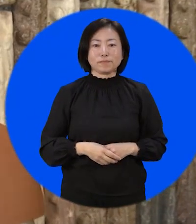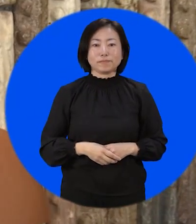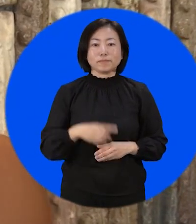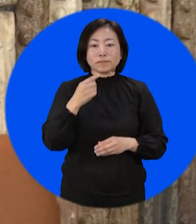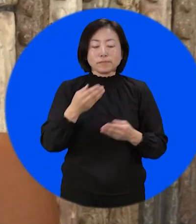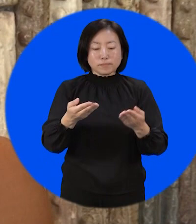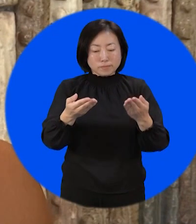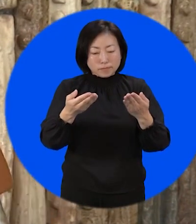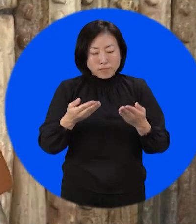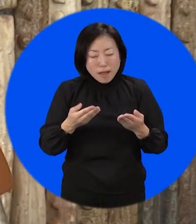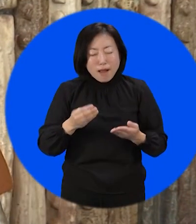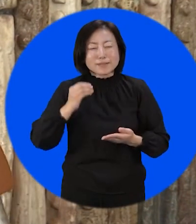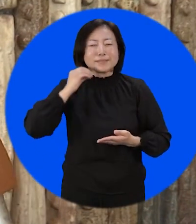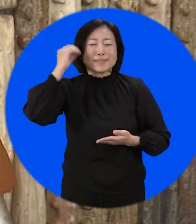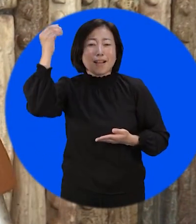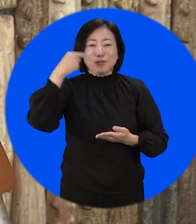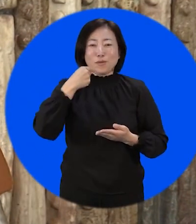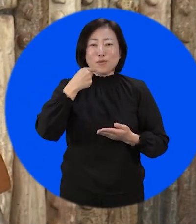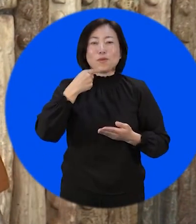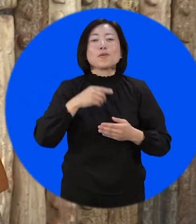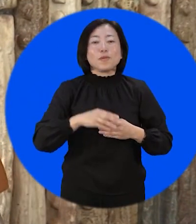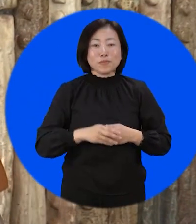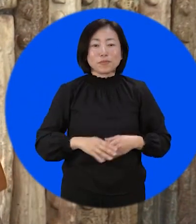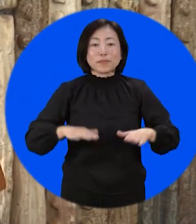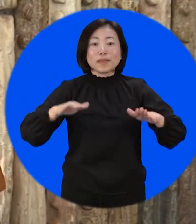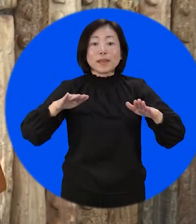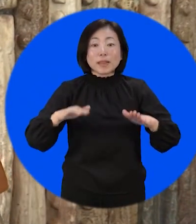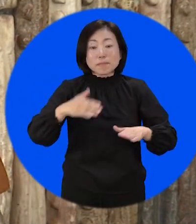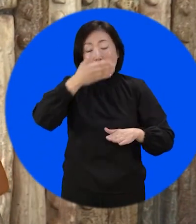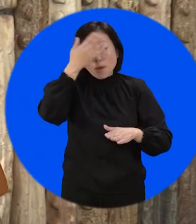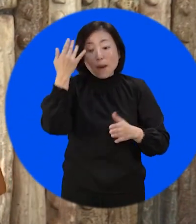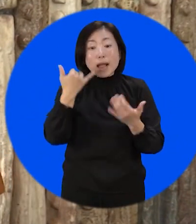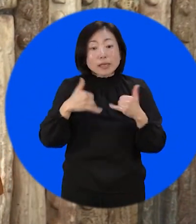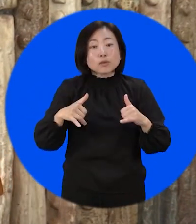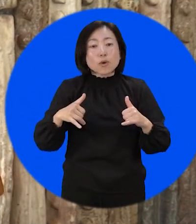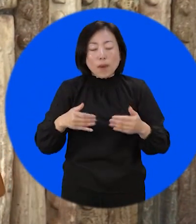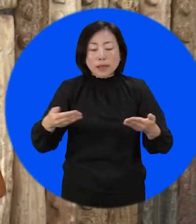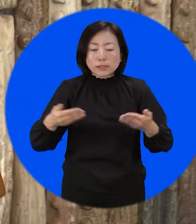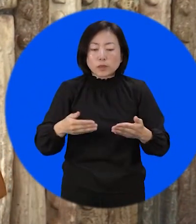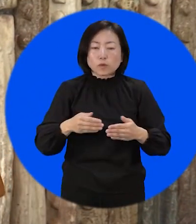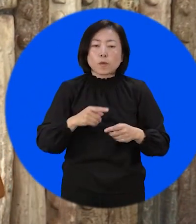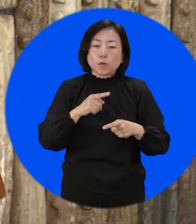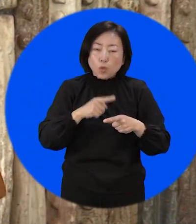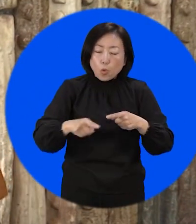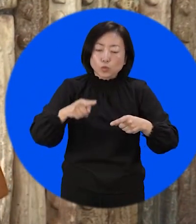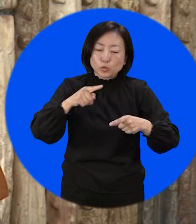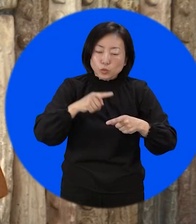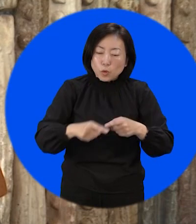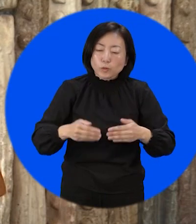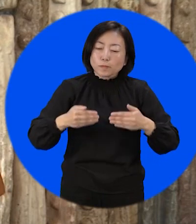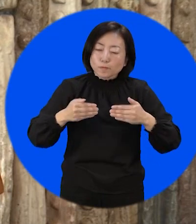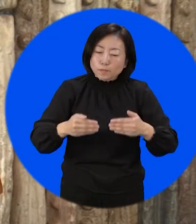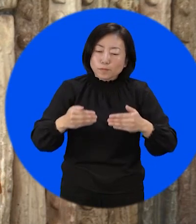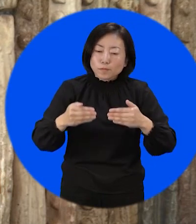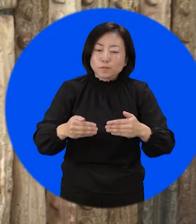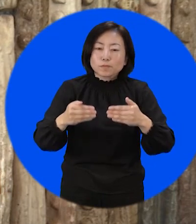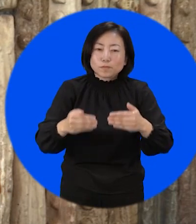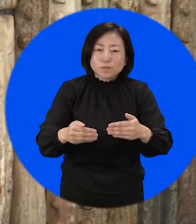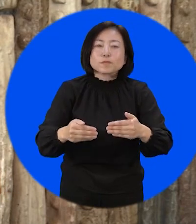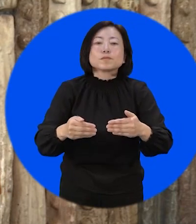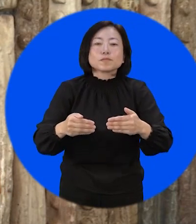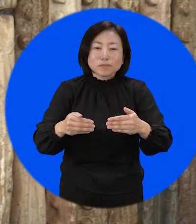ました。今やってる仕事をコツコツとやっぱり頑張ってやってもらって、やっぱ